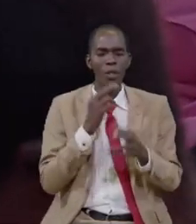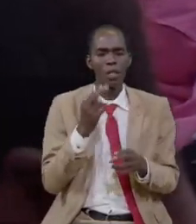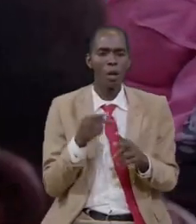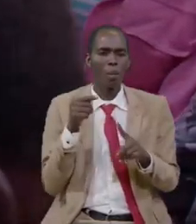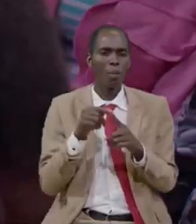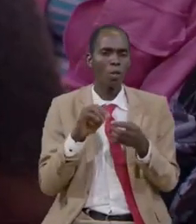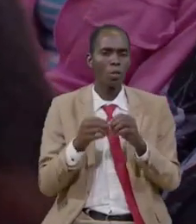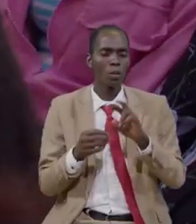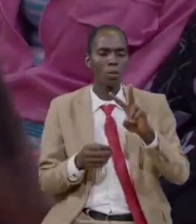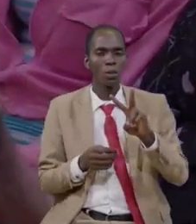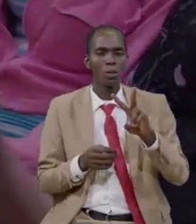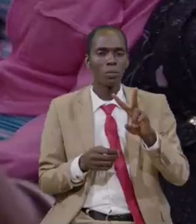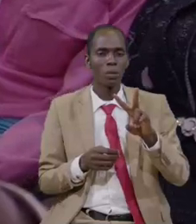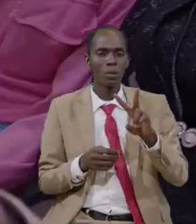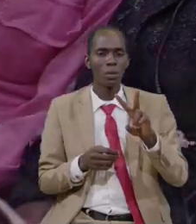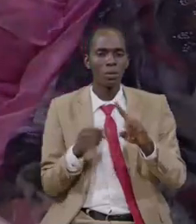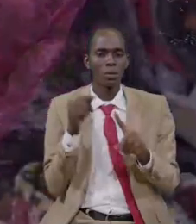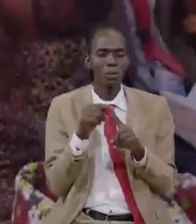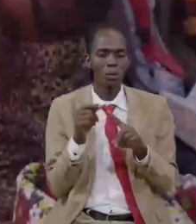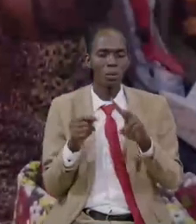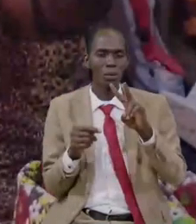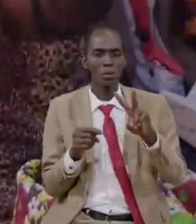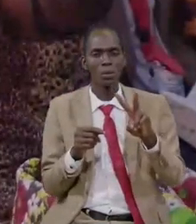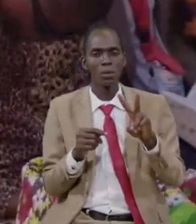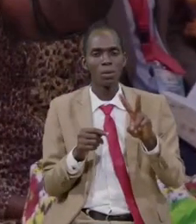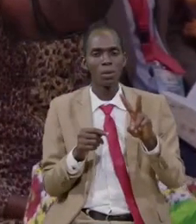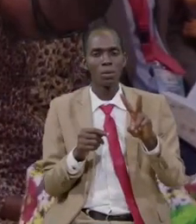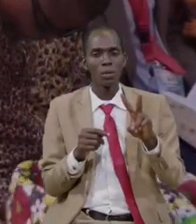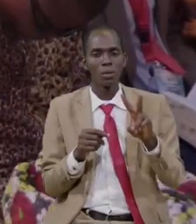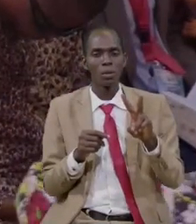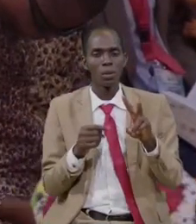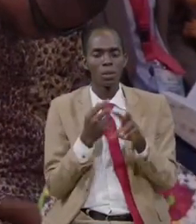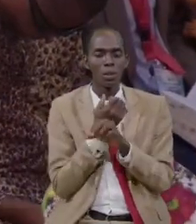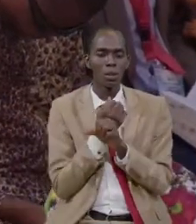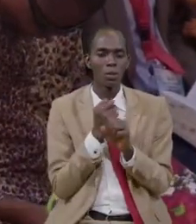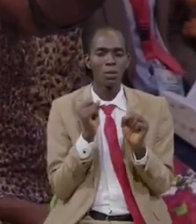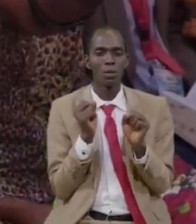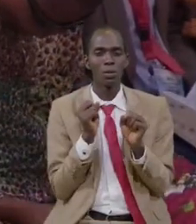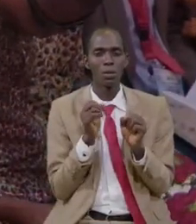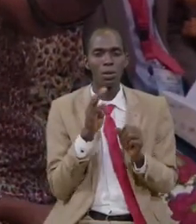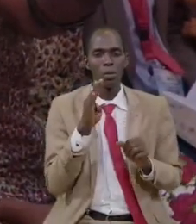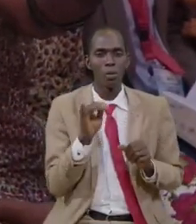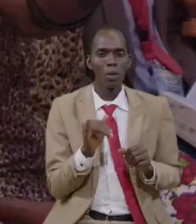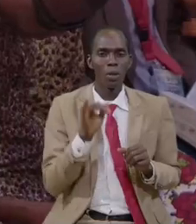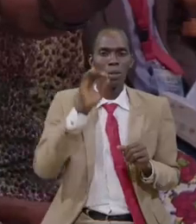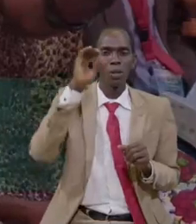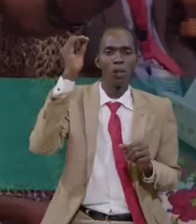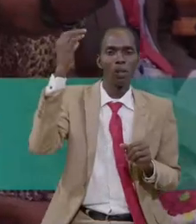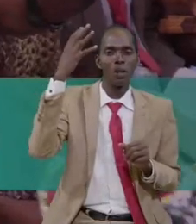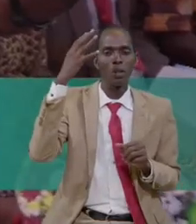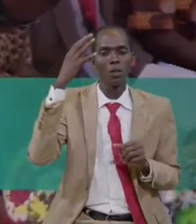au deuxième point. Deuxième point, nous voyons le salut par la grâce pour les fils